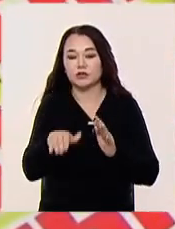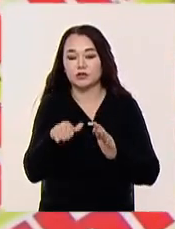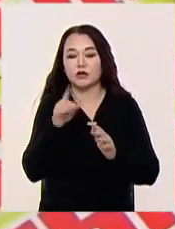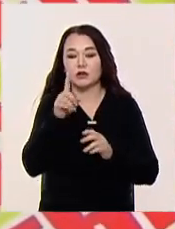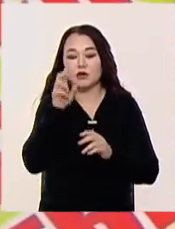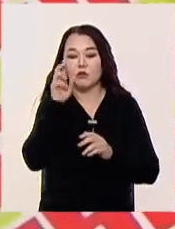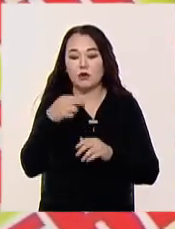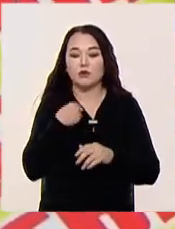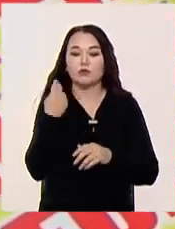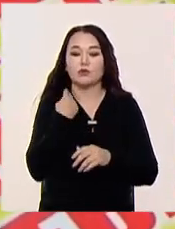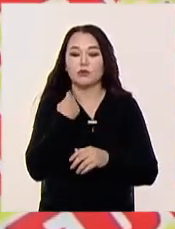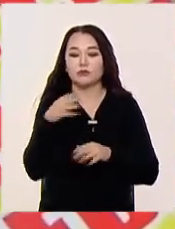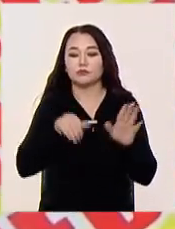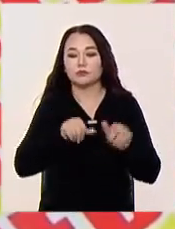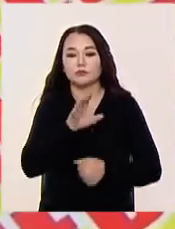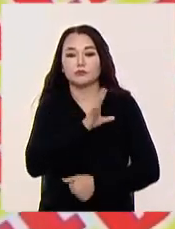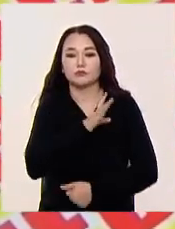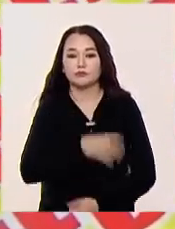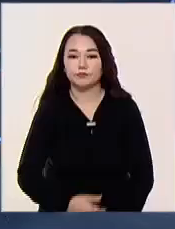Алла куә қарызға кіріп кеткенмін.